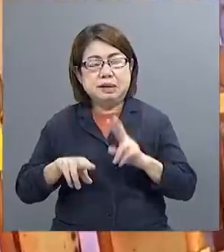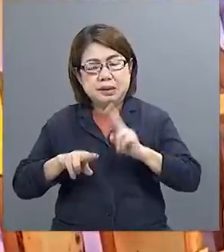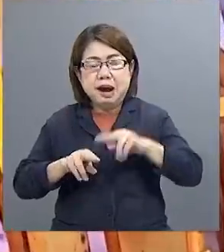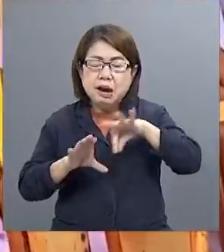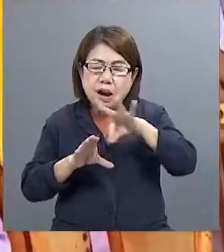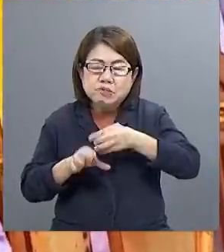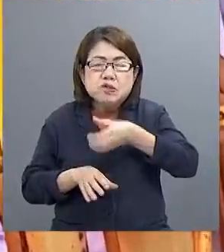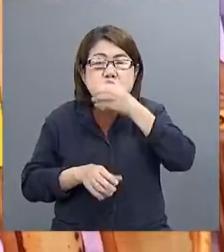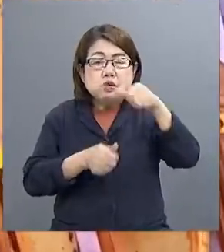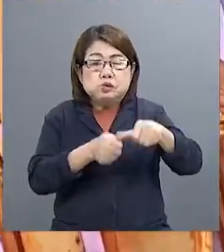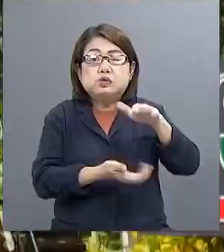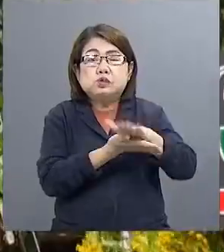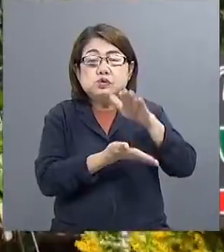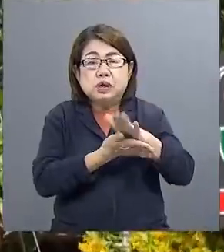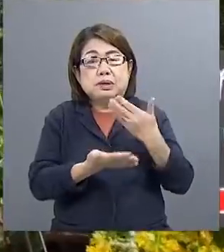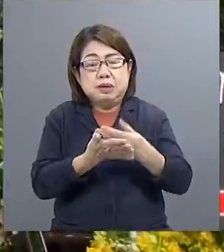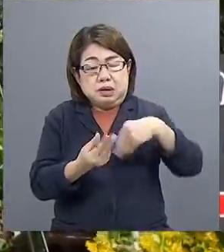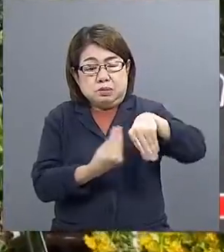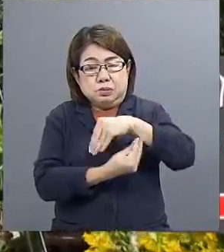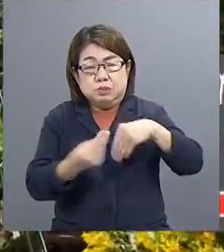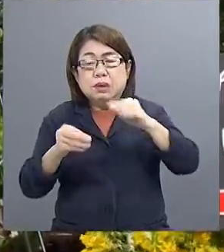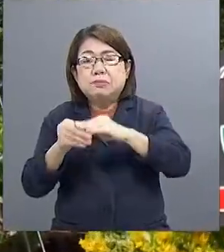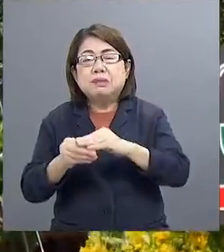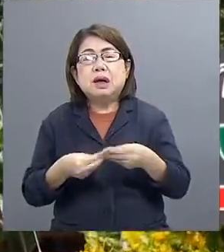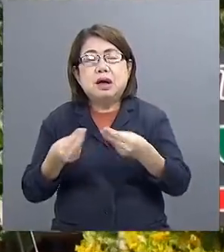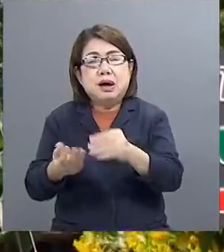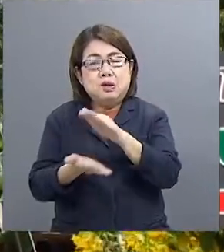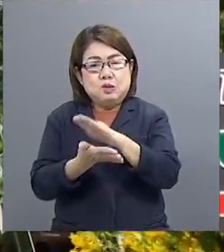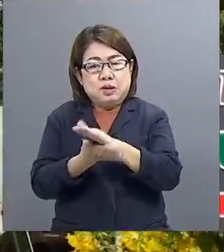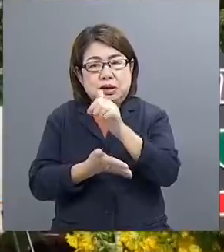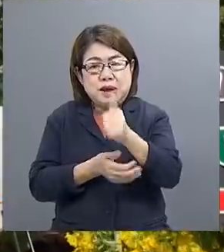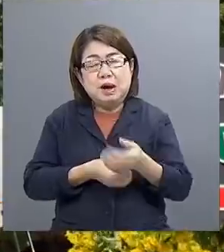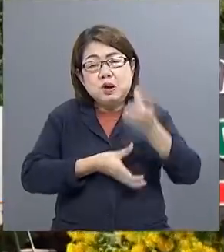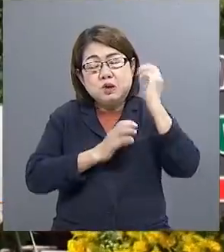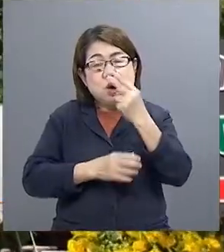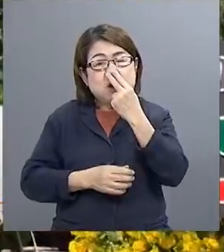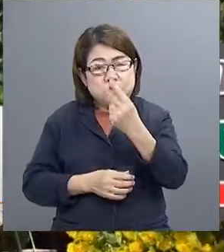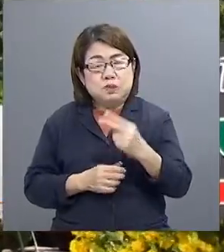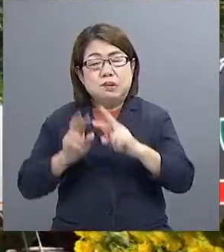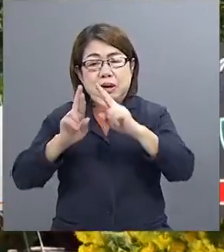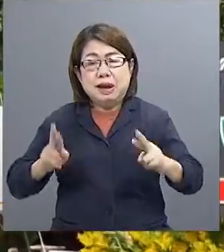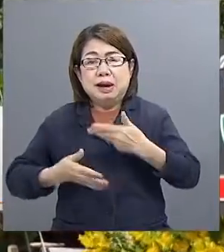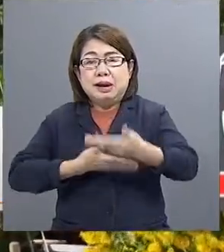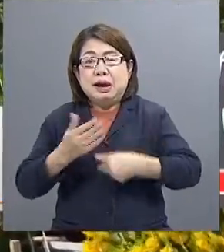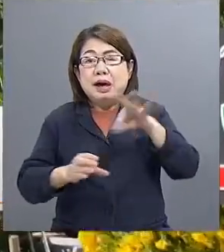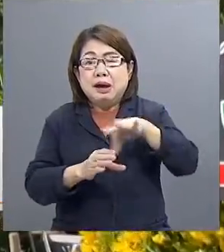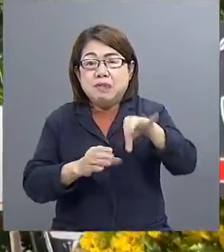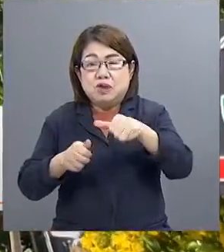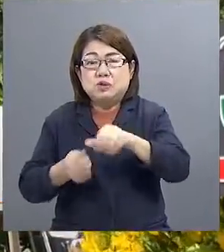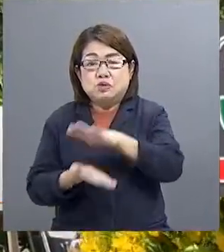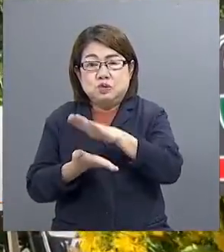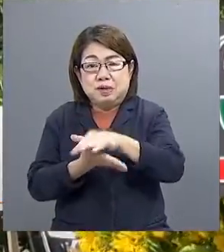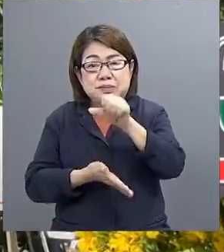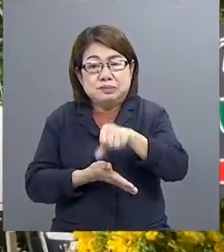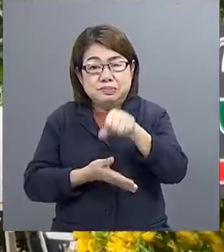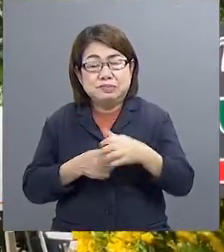รายได้เสริมอีกทางหนึ่งให้กับโรงเรียนด้วยนั่นเองค่ะย้อนกลับไปก่อนหน้านี้คุณผู้ชมครับร้านกาแฟของโรงเรียนจริงๆจุดเนี่ยมันเป็นพื้น